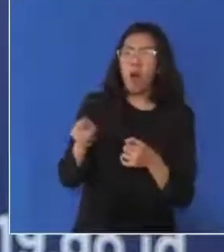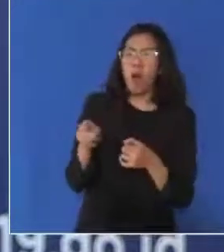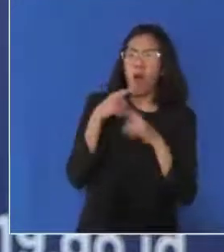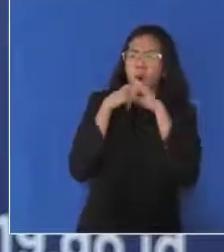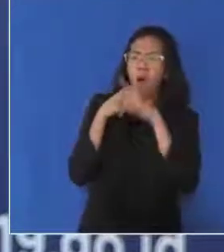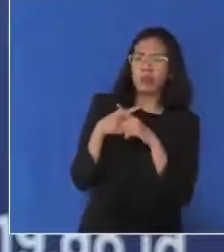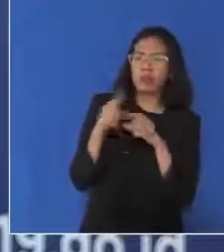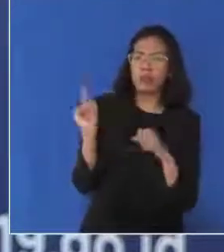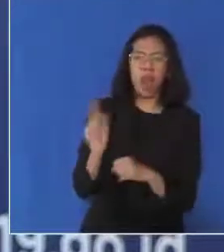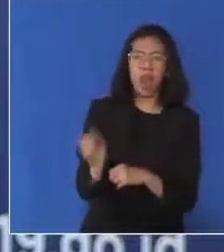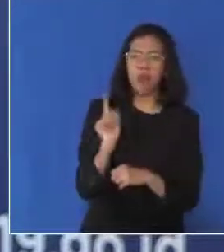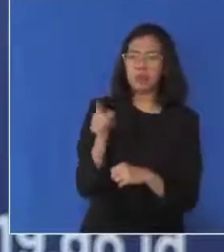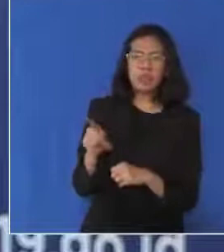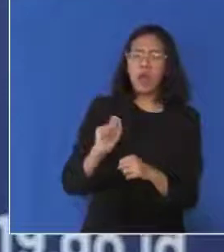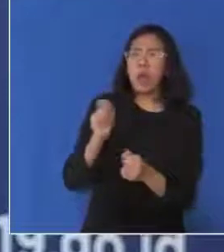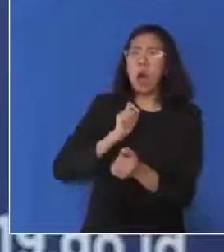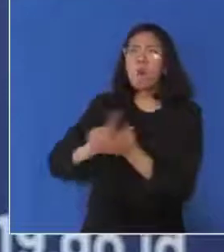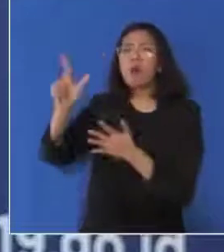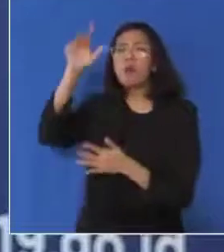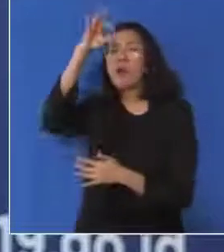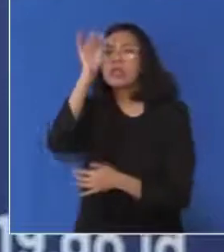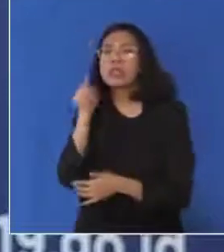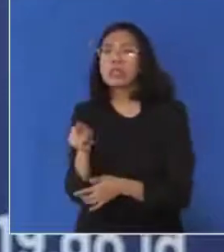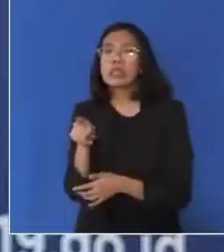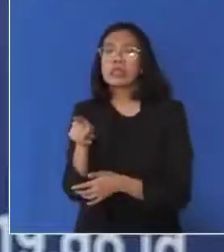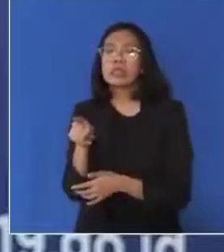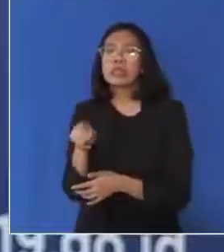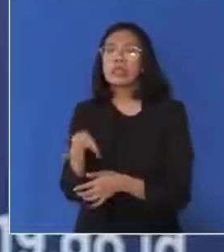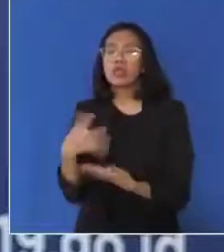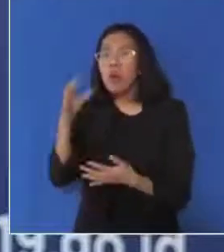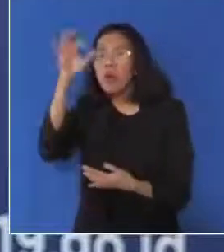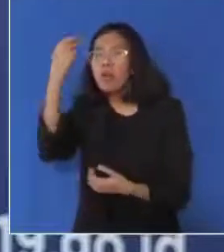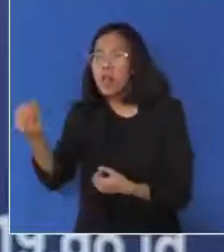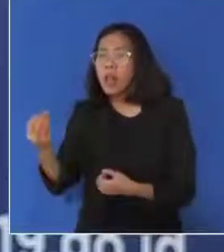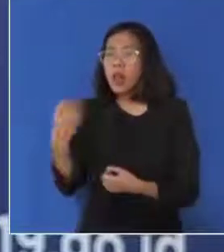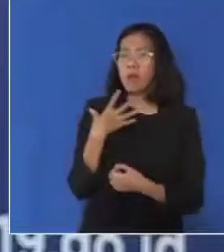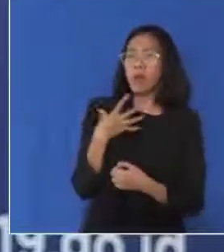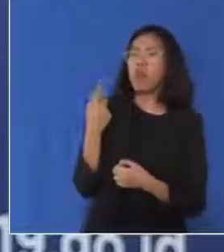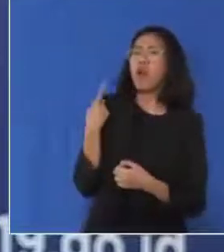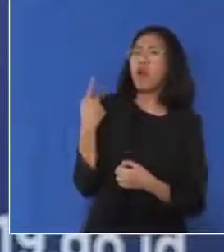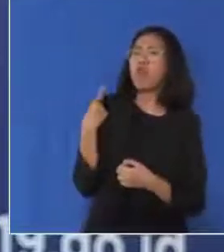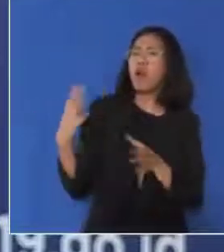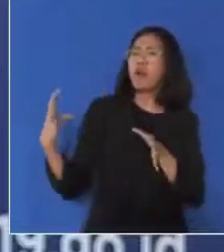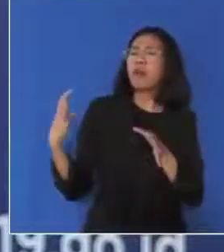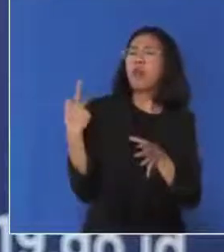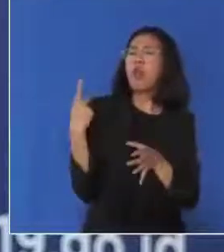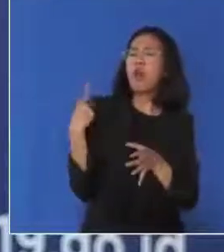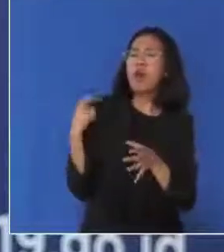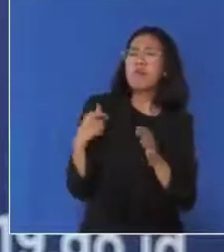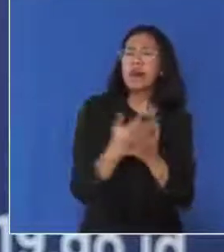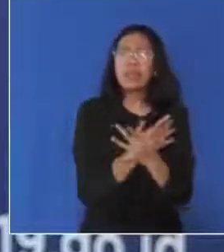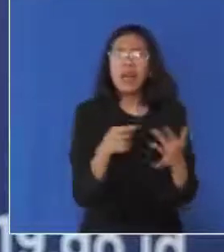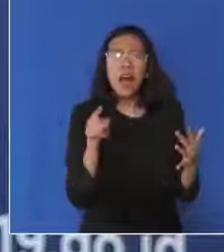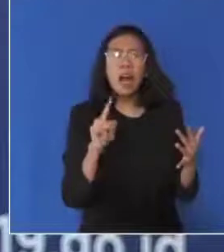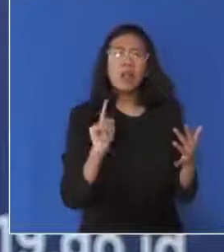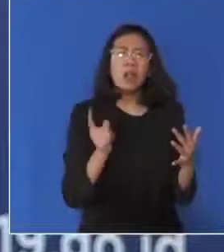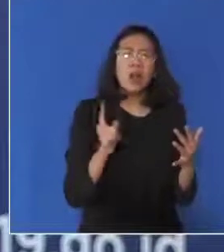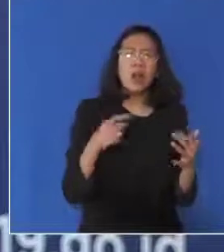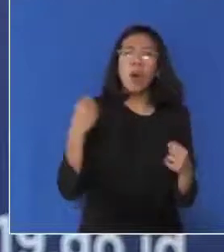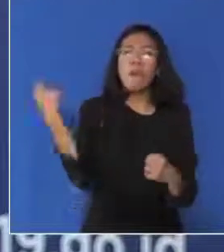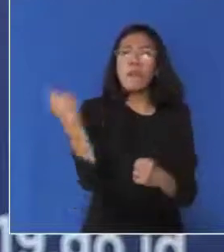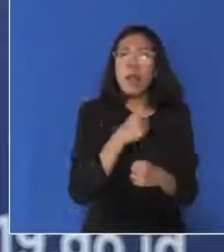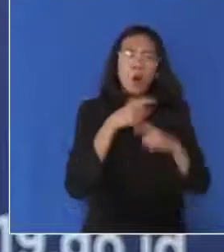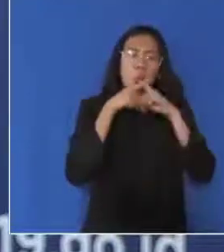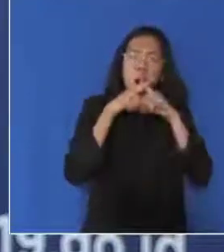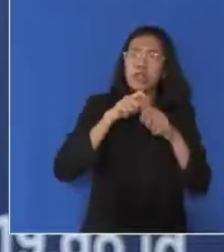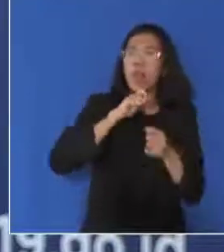keterlaluan laporin aja ke polisi itu Sedangkan teman-teman polisi cerita ke kita minta tolong bantuannya dari masyarakat karena kalau semua pelaku